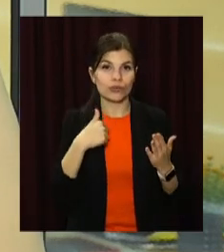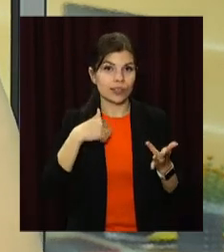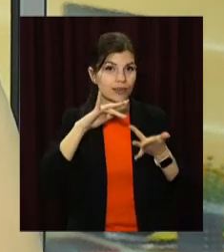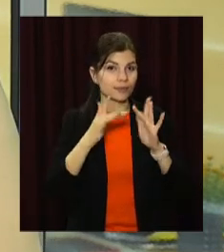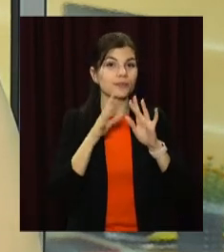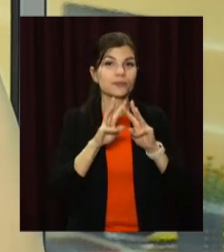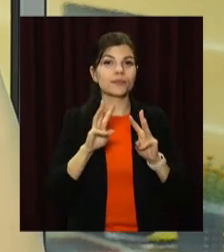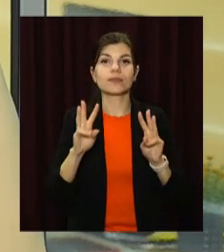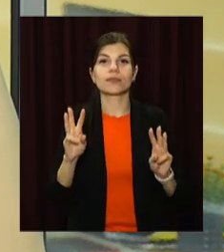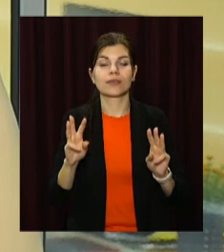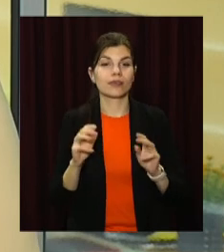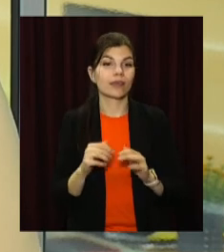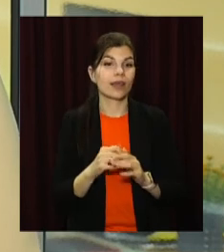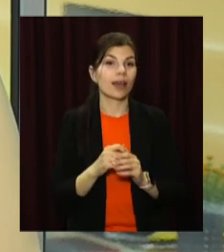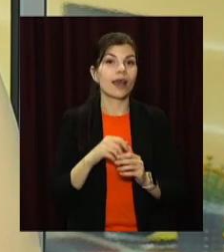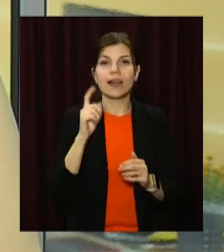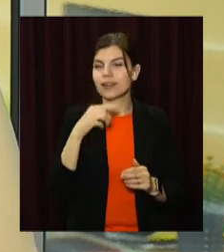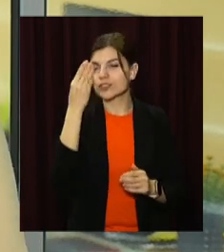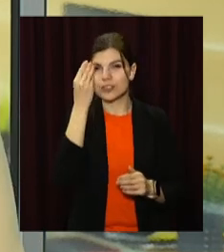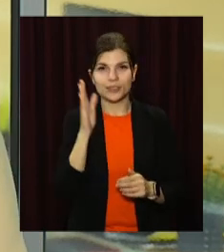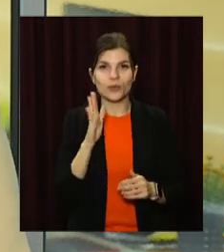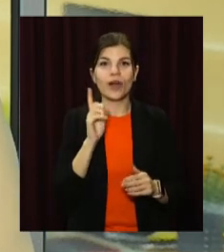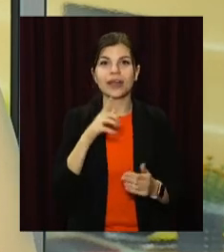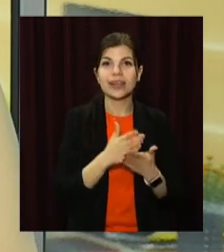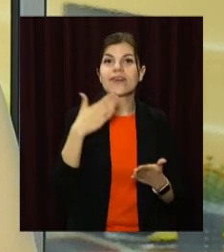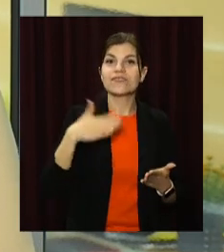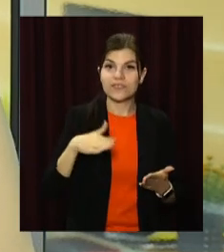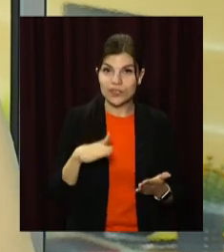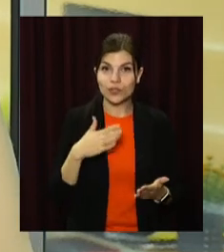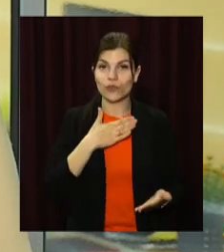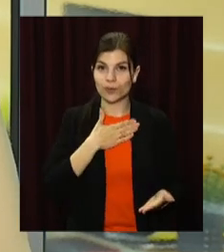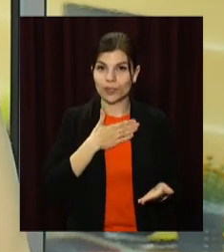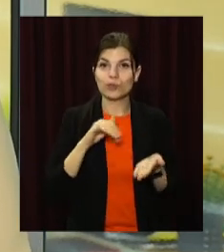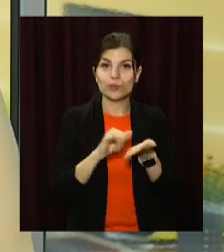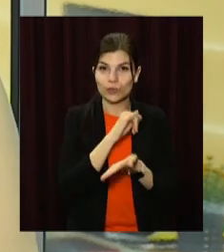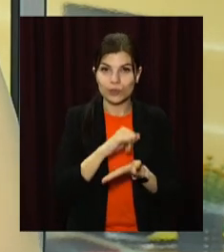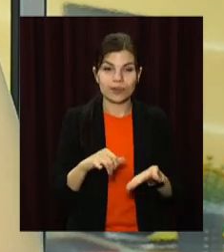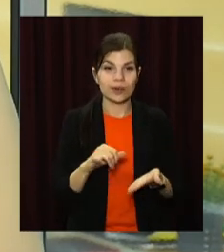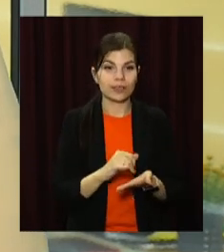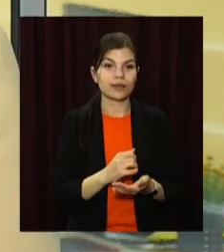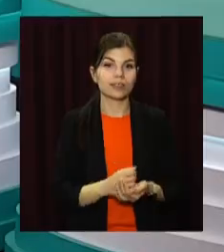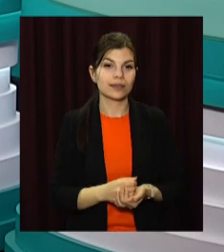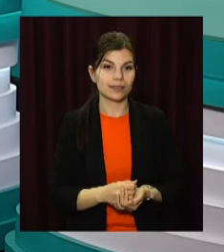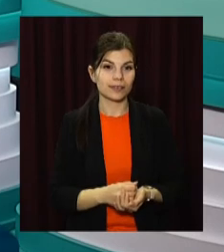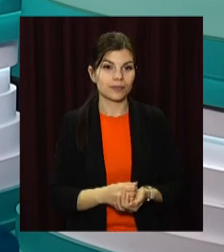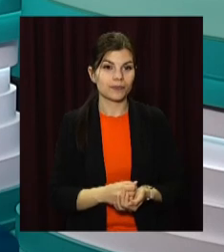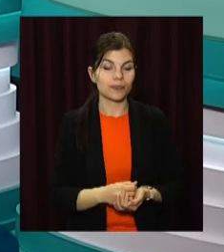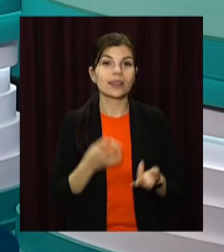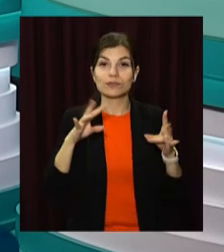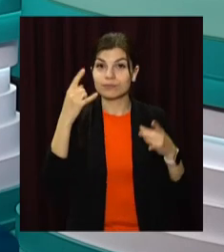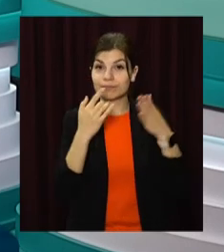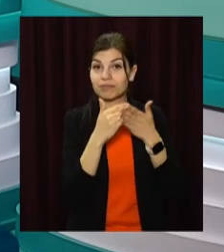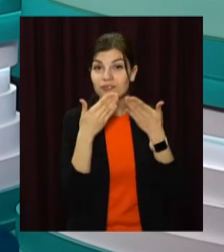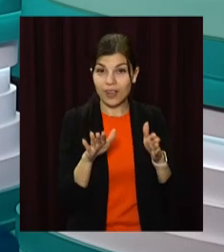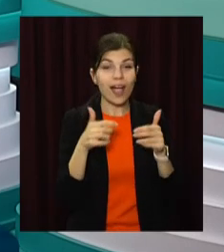нашому сайті opentv.media. Не забувайте і про сюжети в соціальних мережах та на нашому ютуб-каналі. Залишайтесь